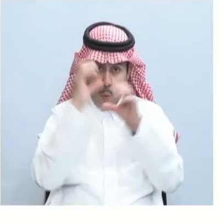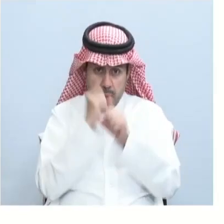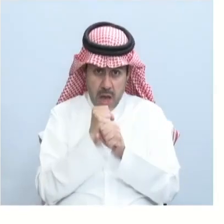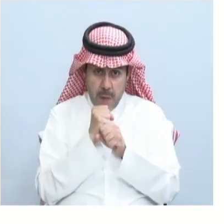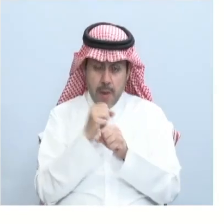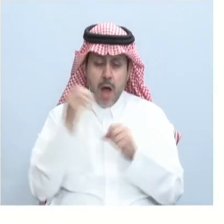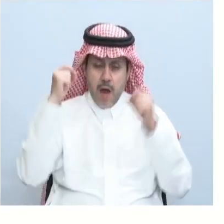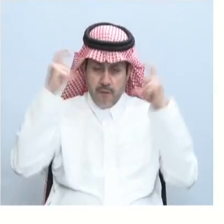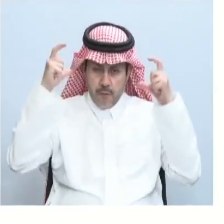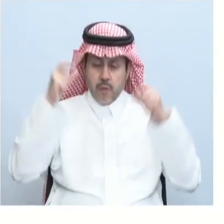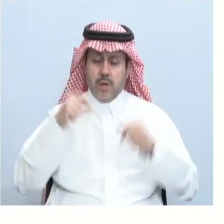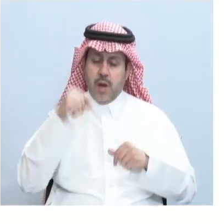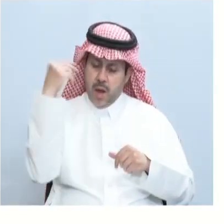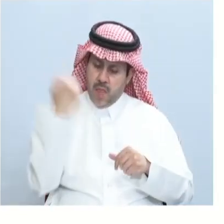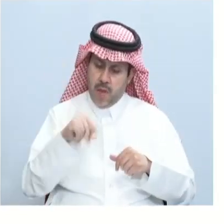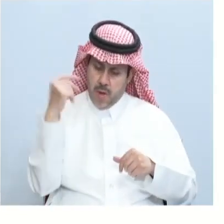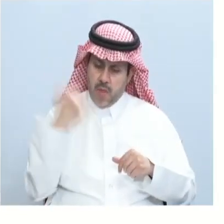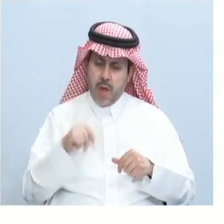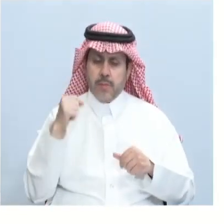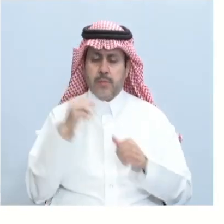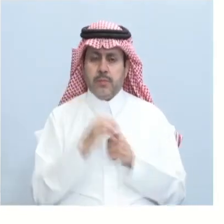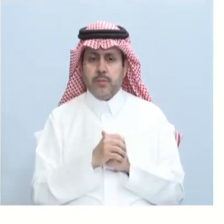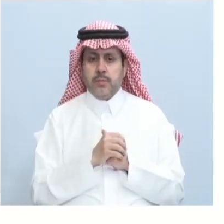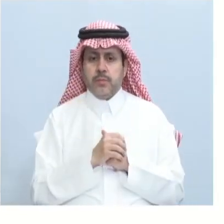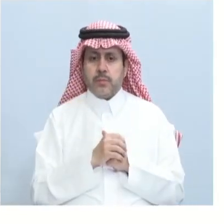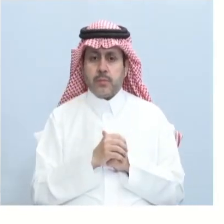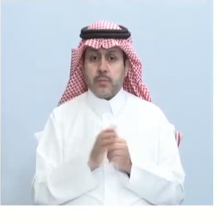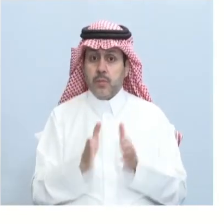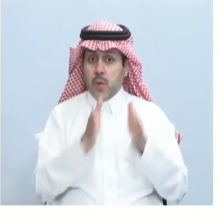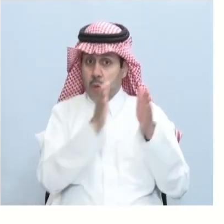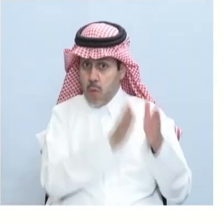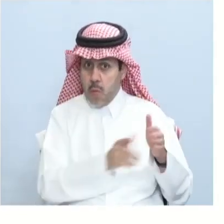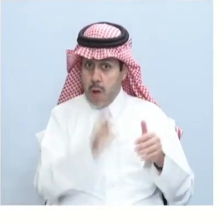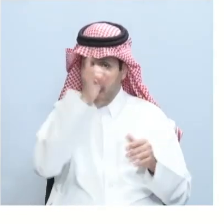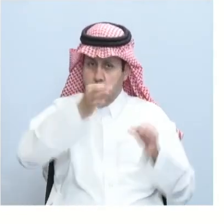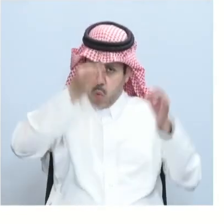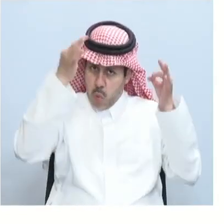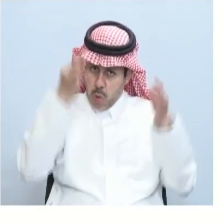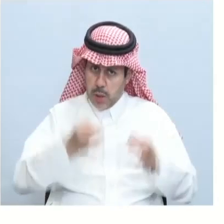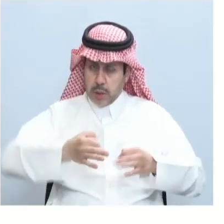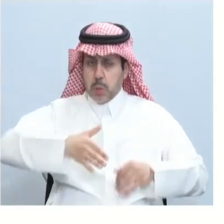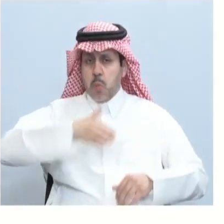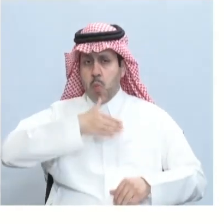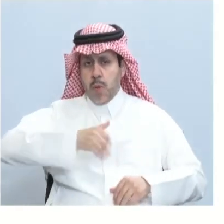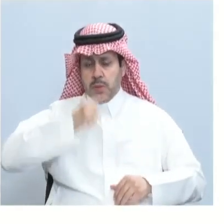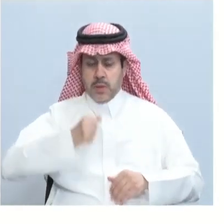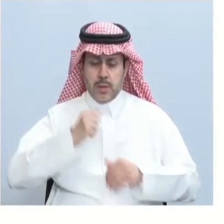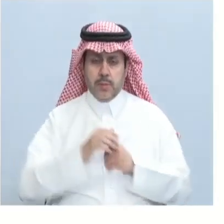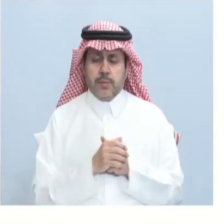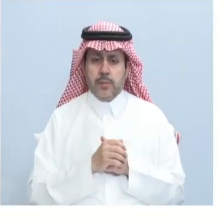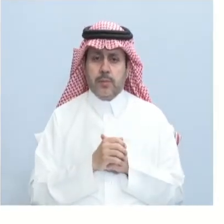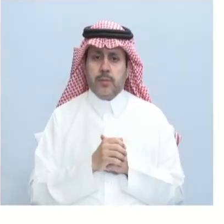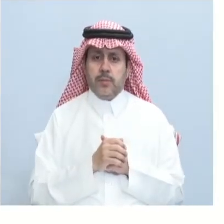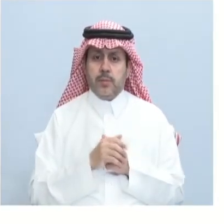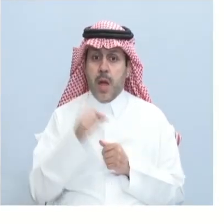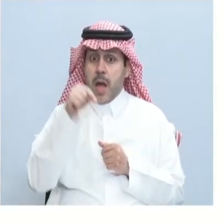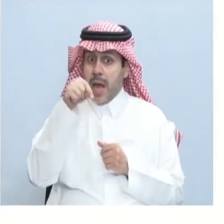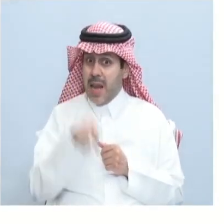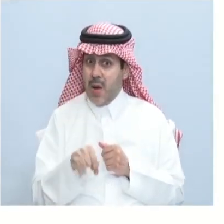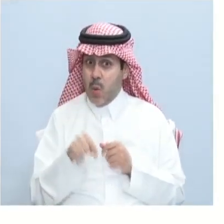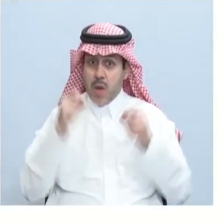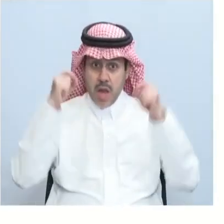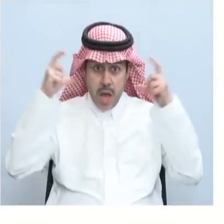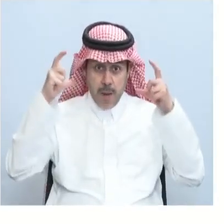العذاب يوم القيامه ثم يؤكد الله لنبيه صلى الله عليه وسلم انه